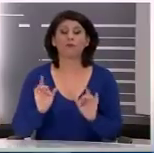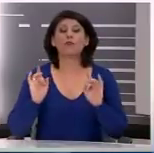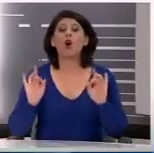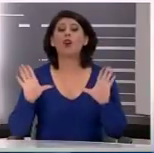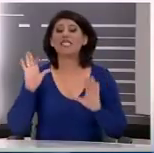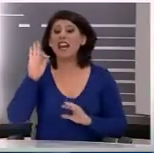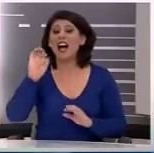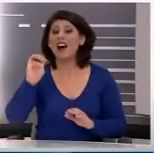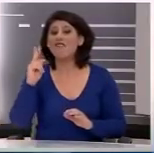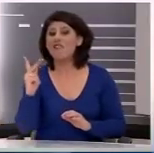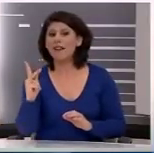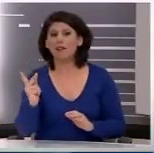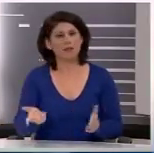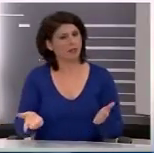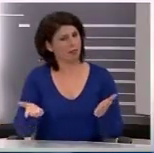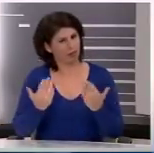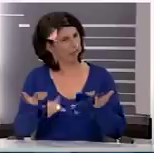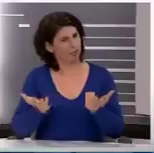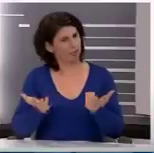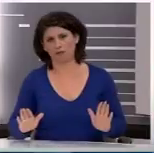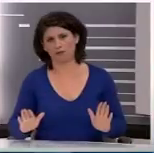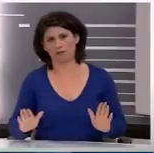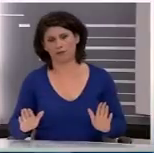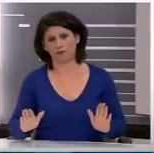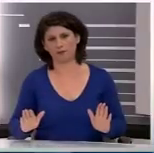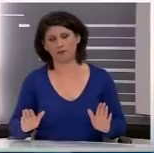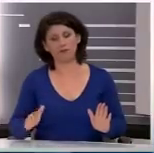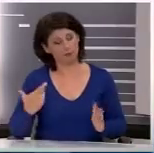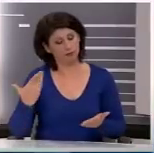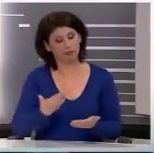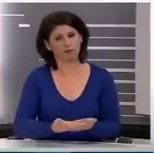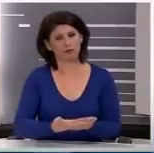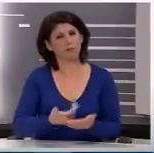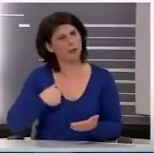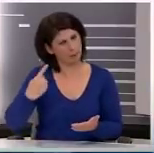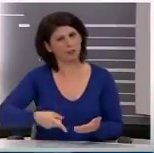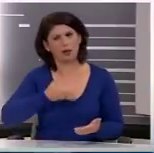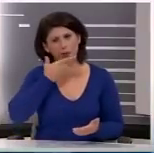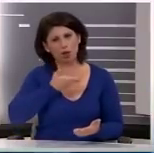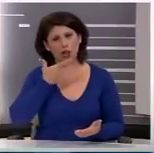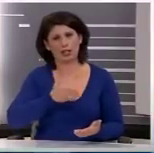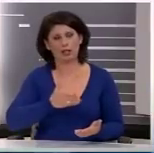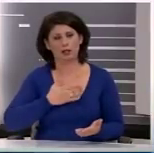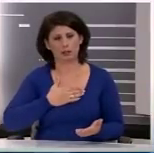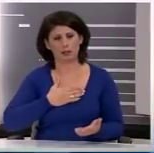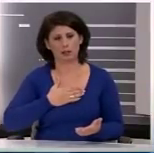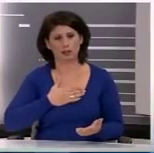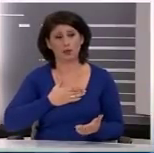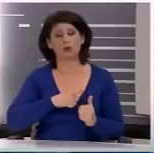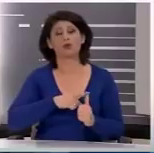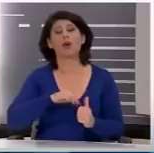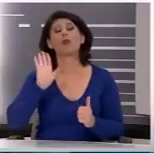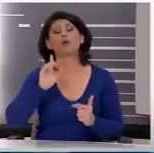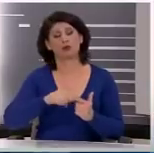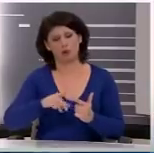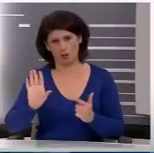δημοσίευση δεν υπάρχουν. Φέρτε τις λοιπόν, καταθέστε τις. Και τότε να απολογηθώ. Ούτε το ένα κάνατε